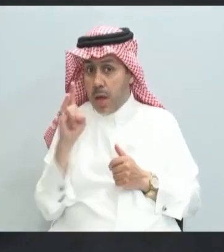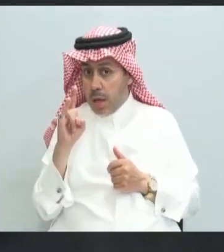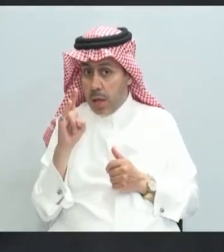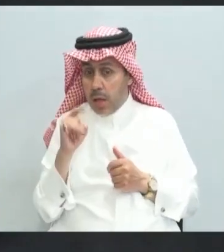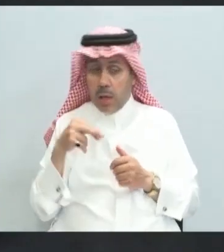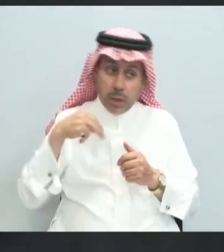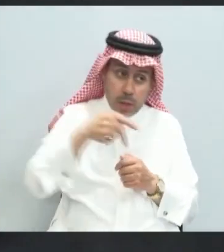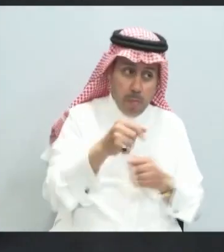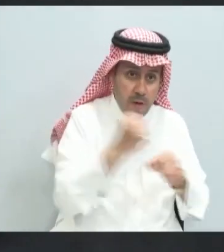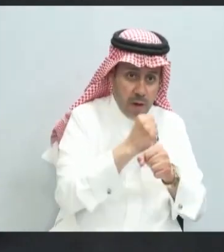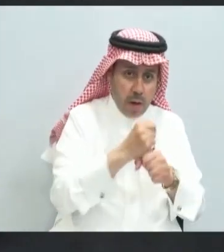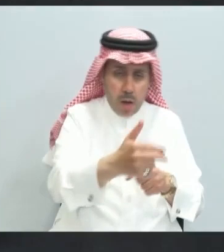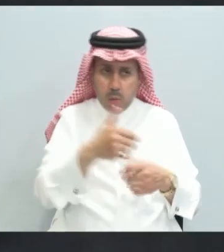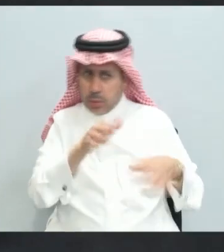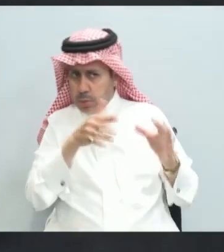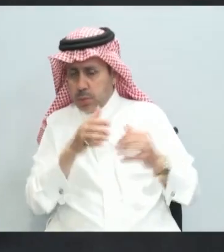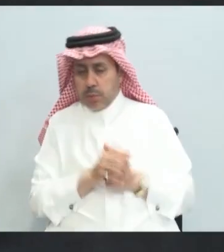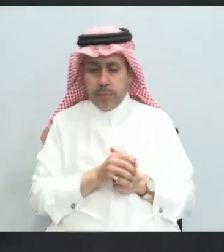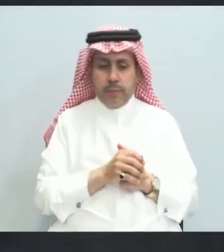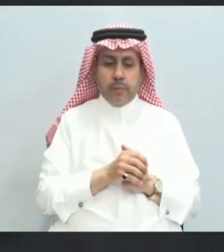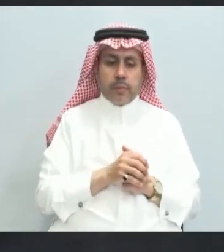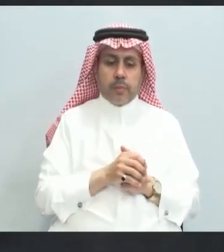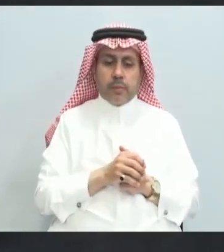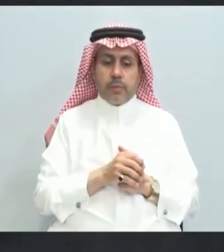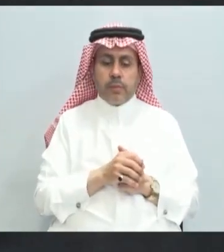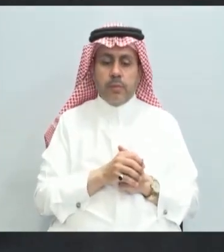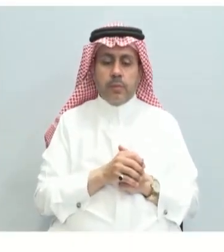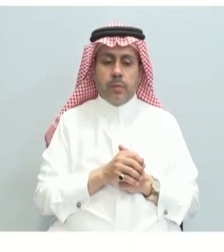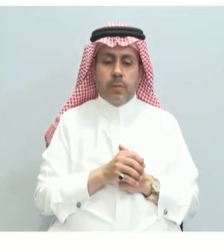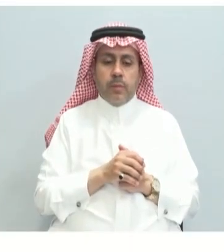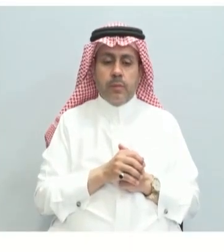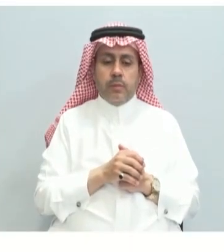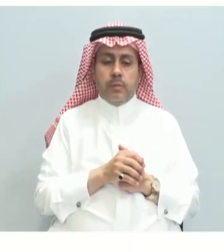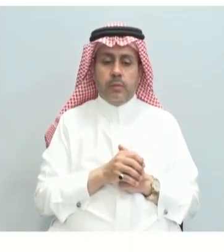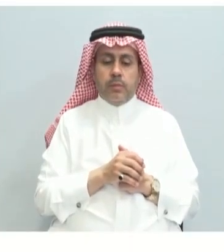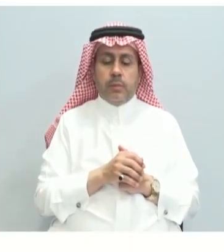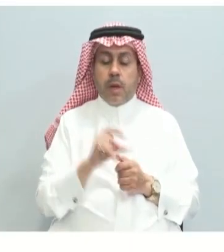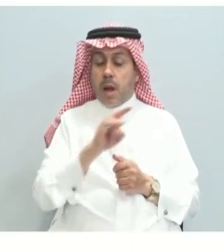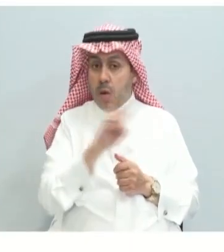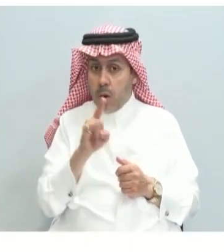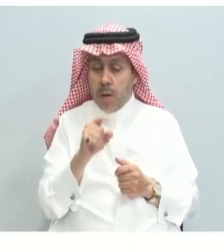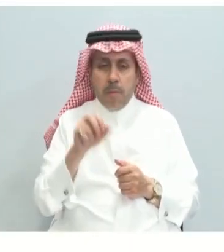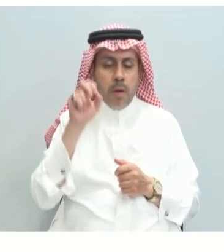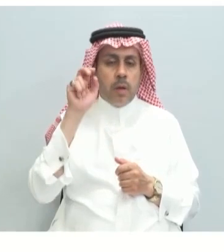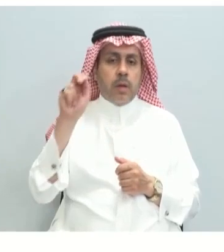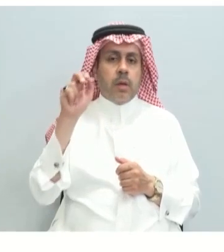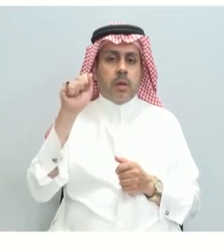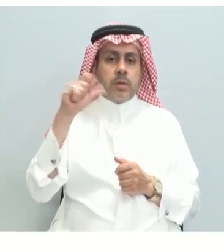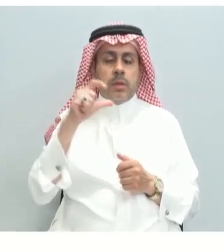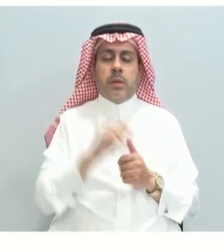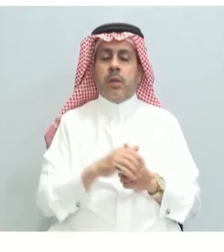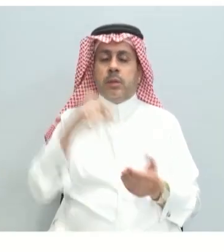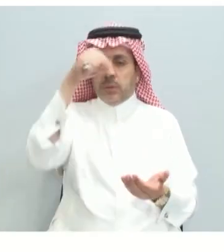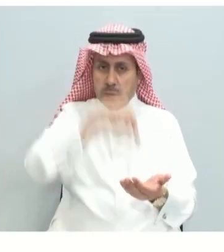عليه إقدام أو إدبار، لا يترتب عليه شيء. ألا يكون مقصودا بل يقع من